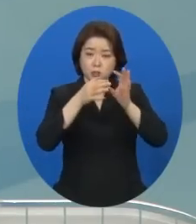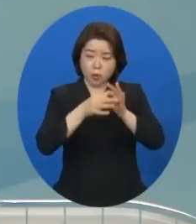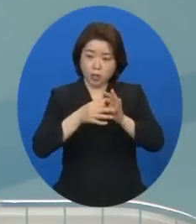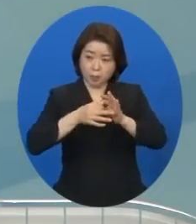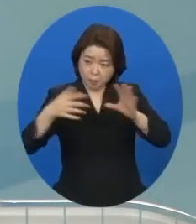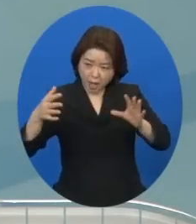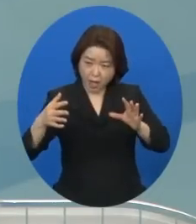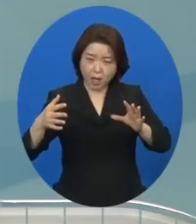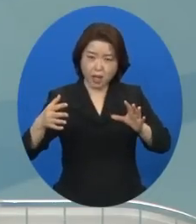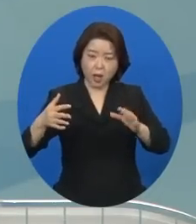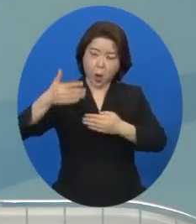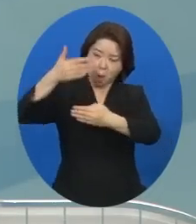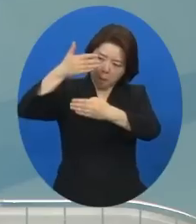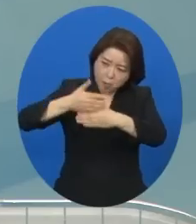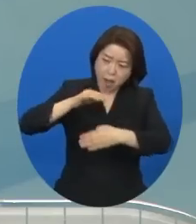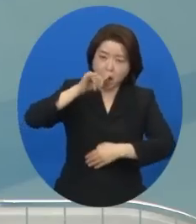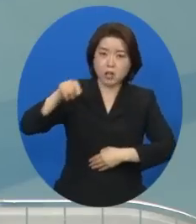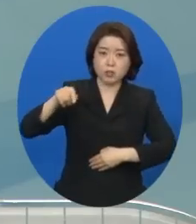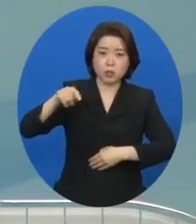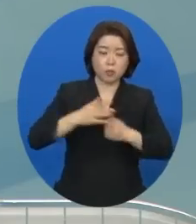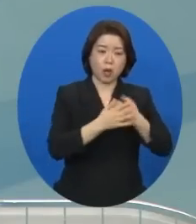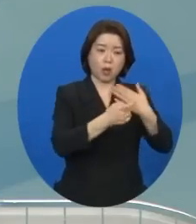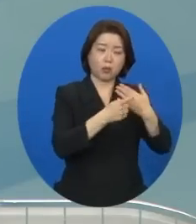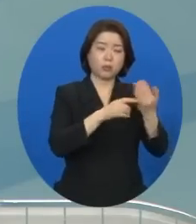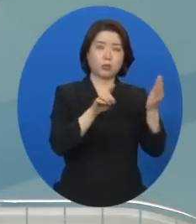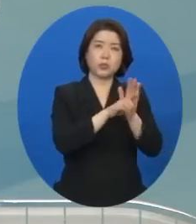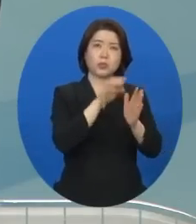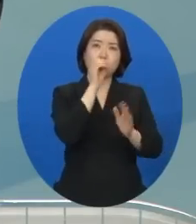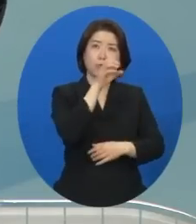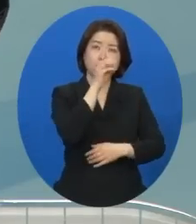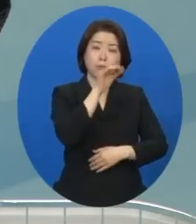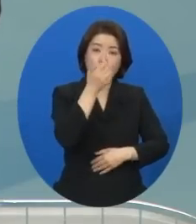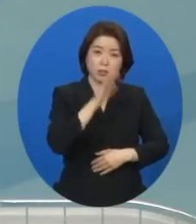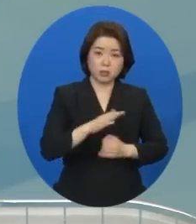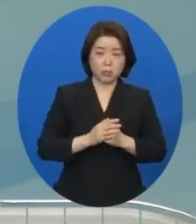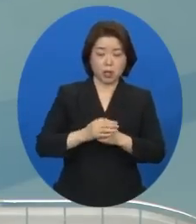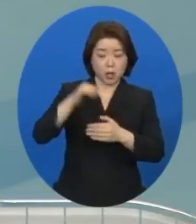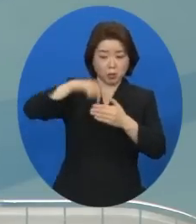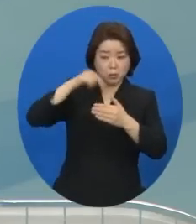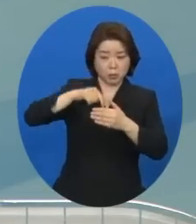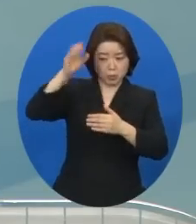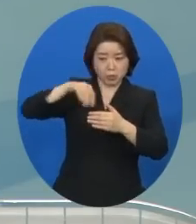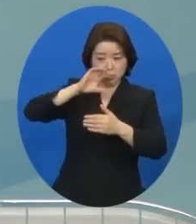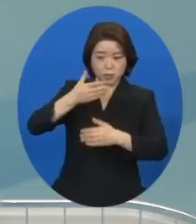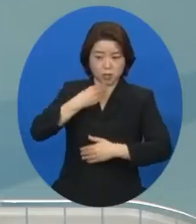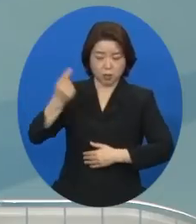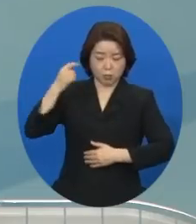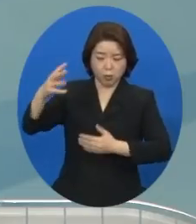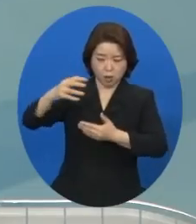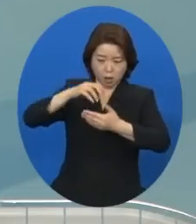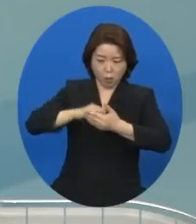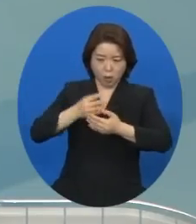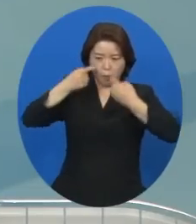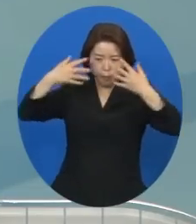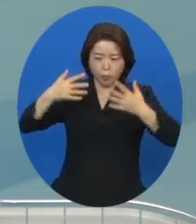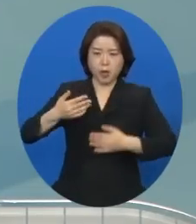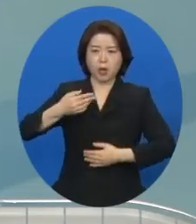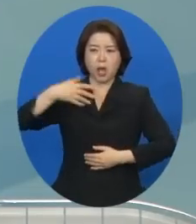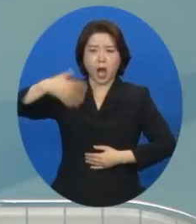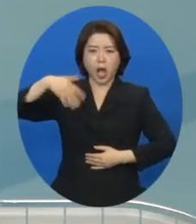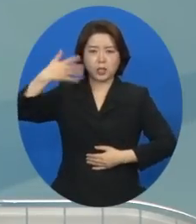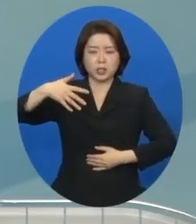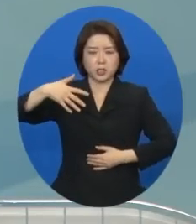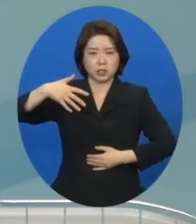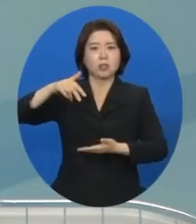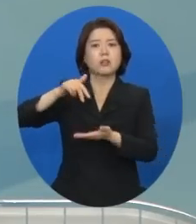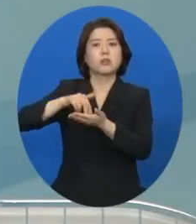있는 상태예요. 겉으로는 믿는다고 하지만 실제로는 십자가의 복음이 여러분 안에 분명하지 않은 상태에 빠져